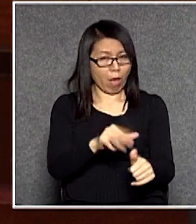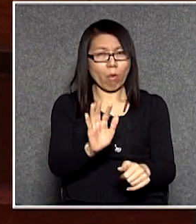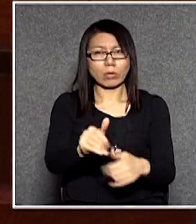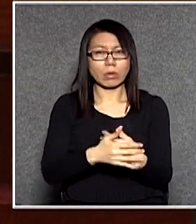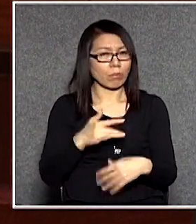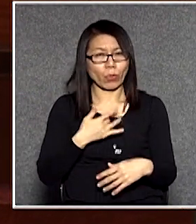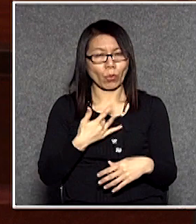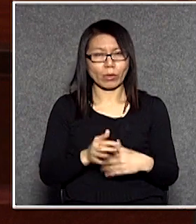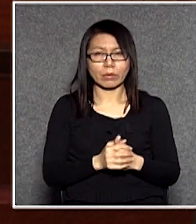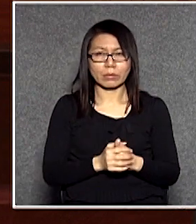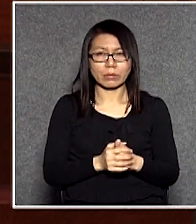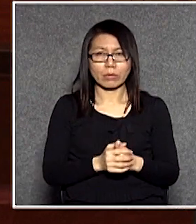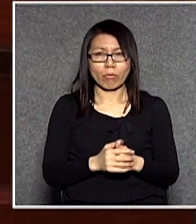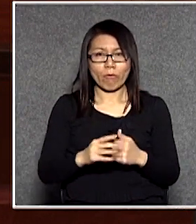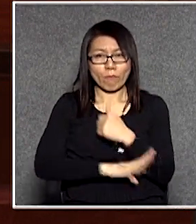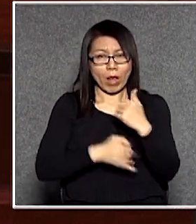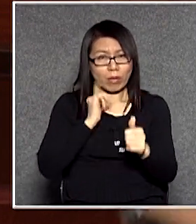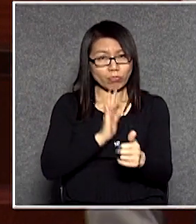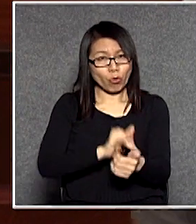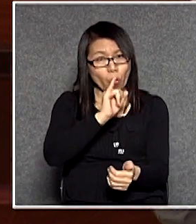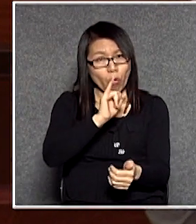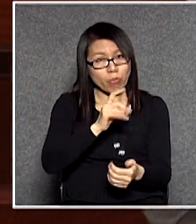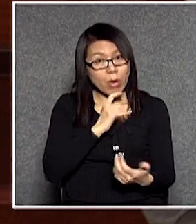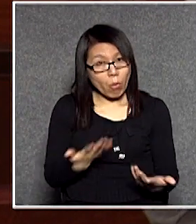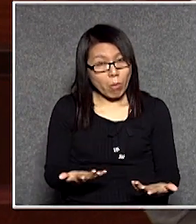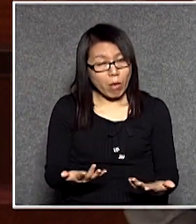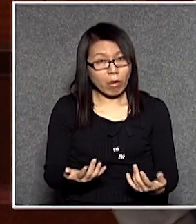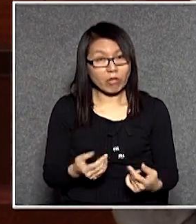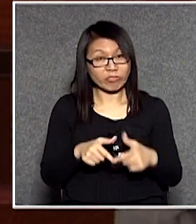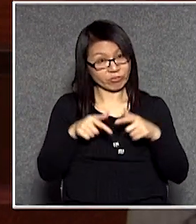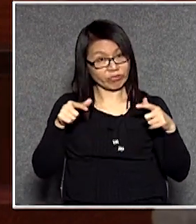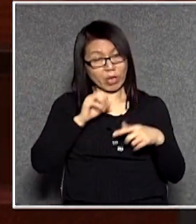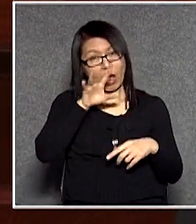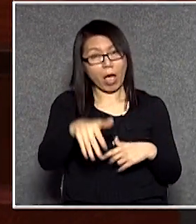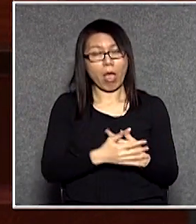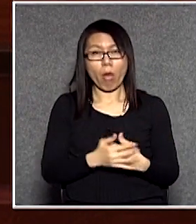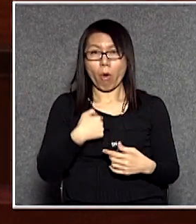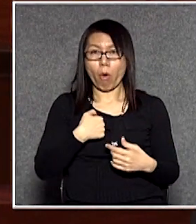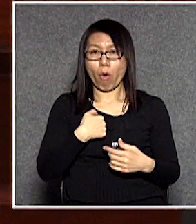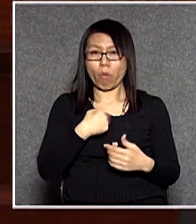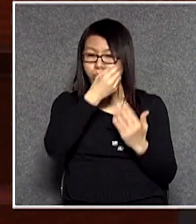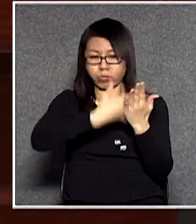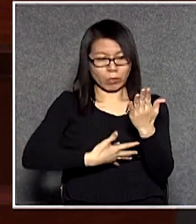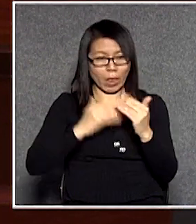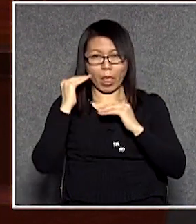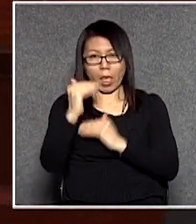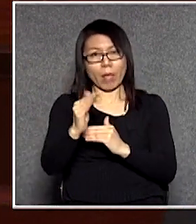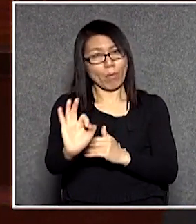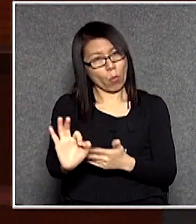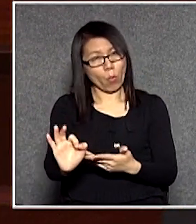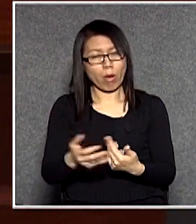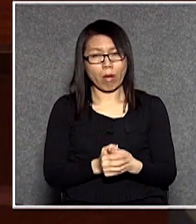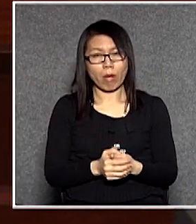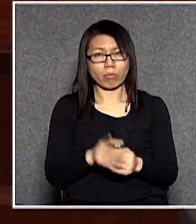噶，佢有犯法咩？佢大大聲話俾你聽，係啊，我都冇條件限，冇條件嘅收呢啲錢係任佢